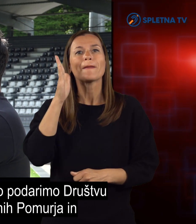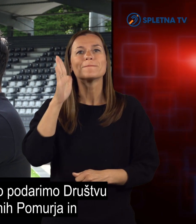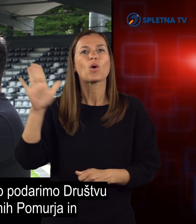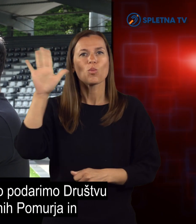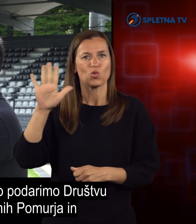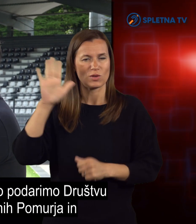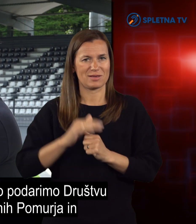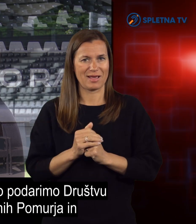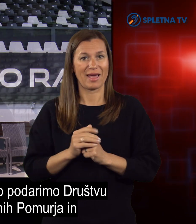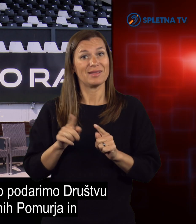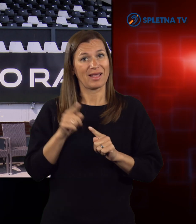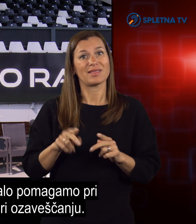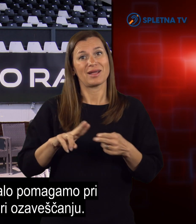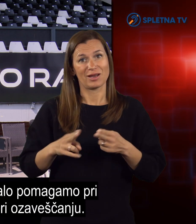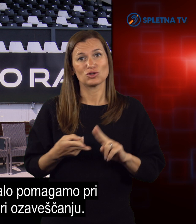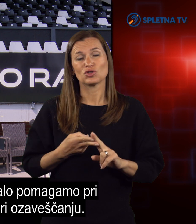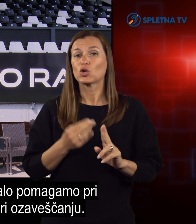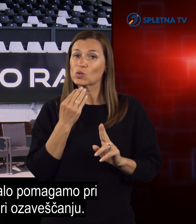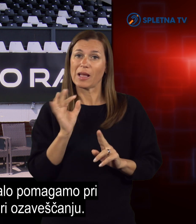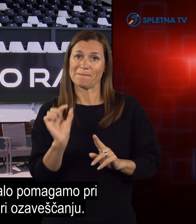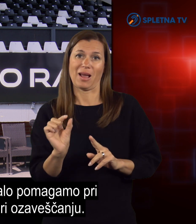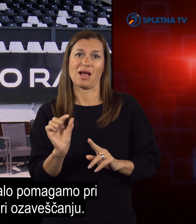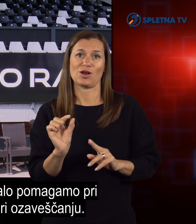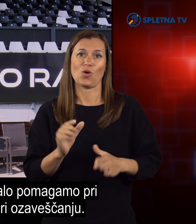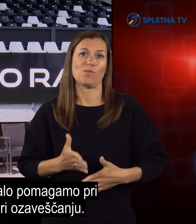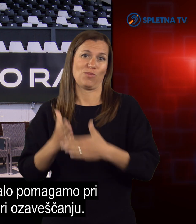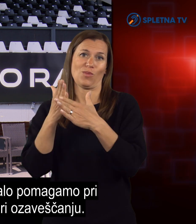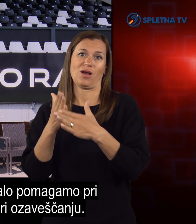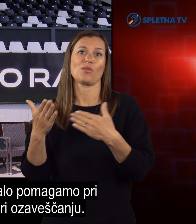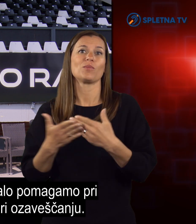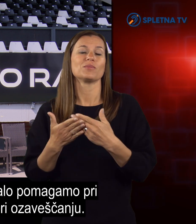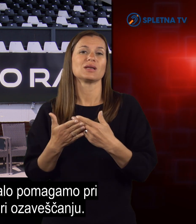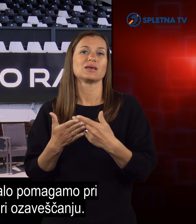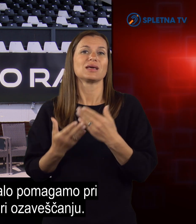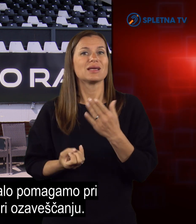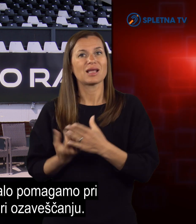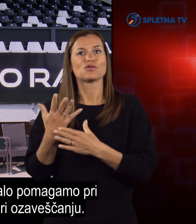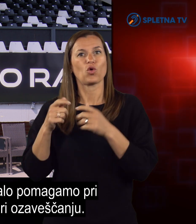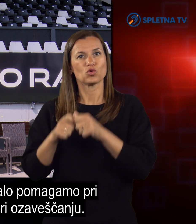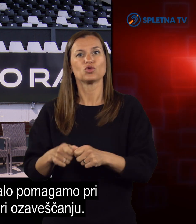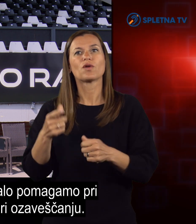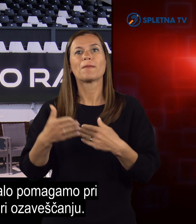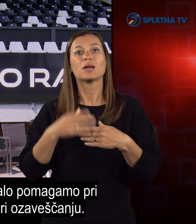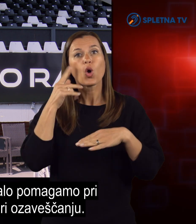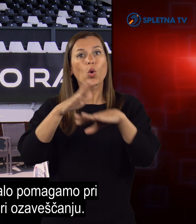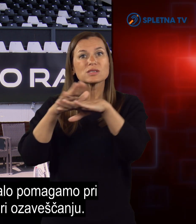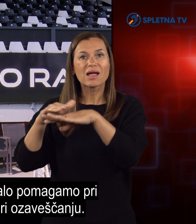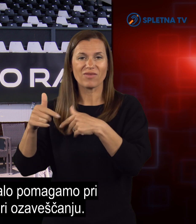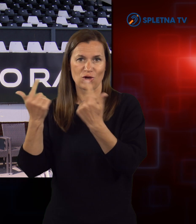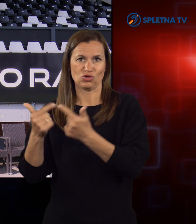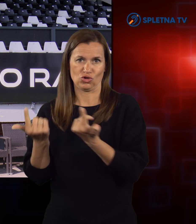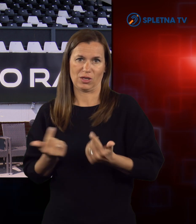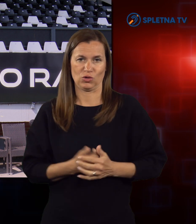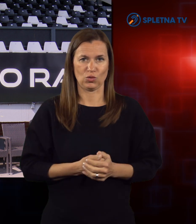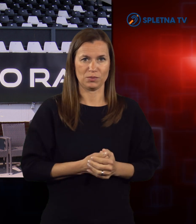gluhih in naglušnih Pomurja in na tak način vsaj malo pomagamo pri razvoju društva, pri